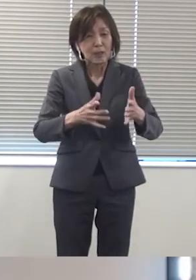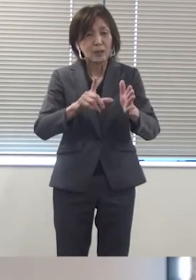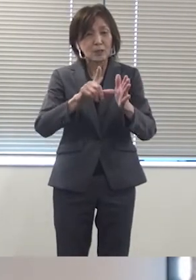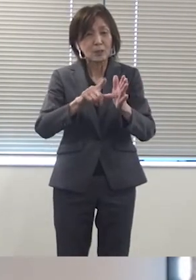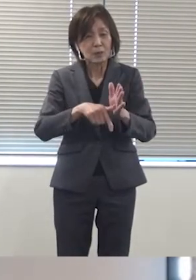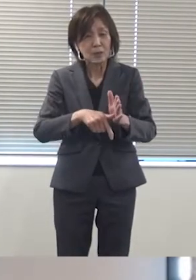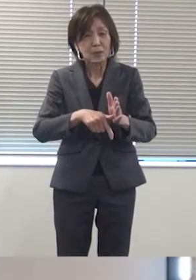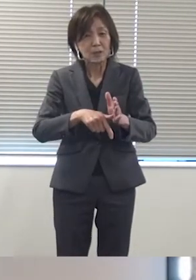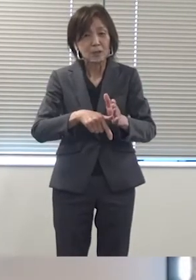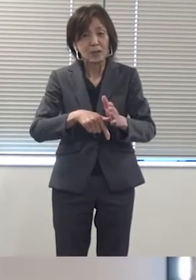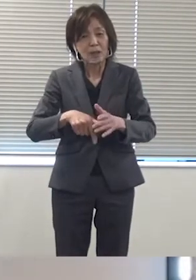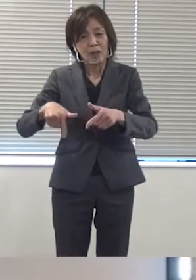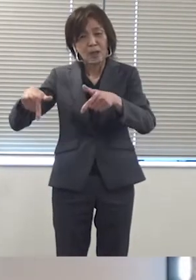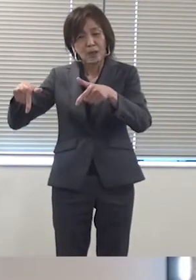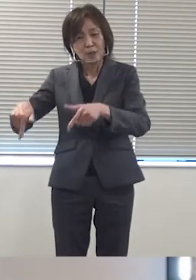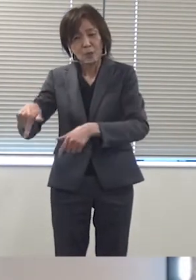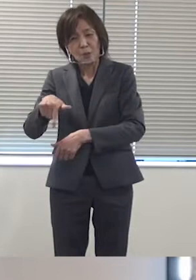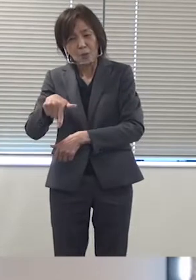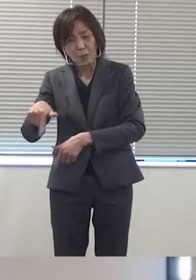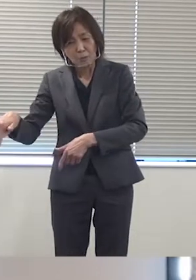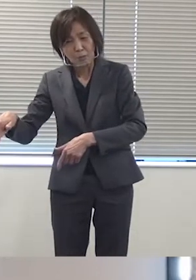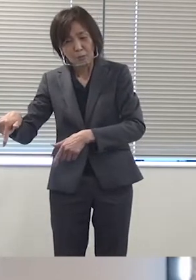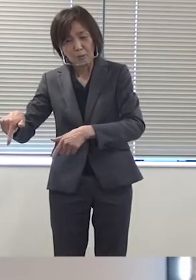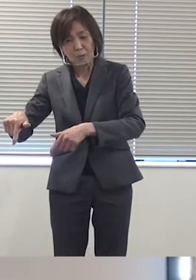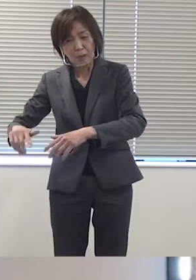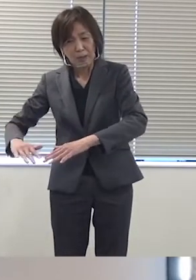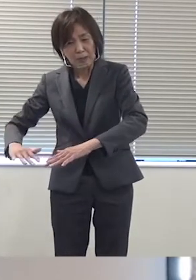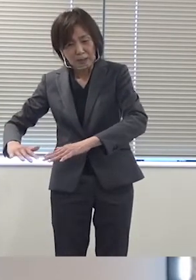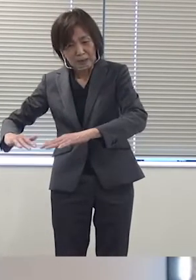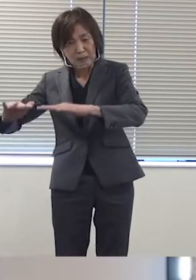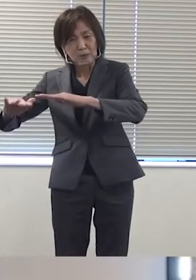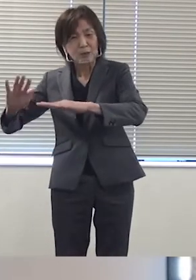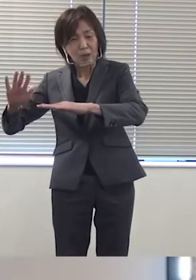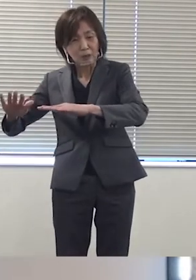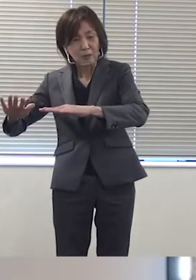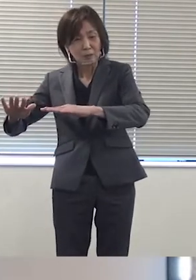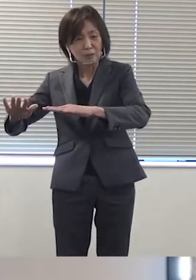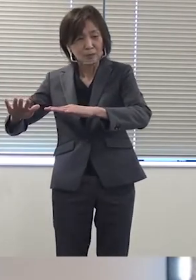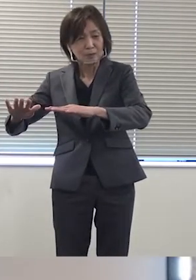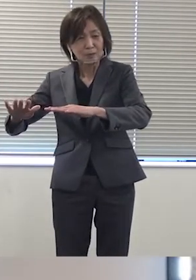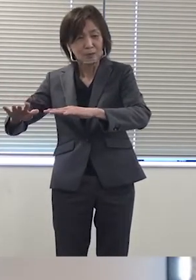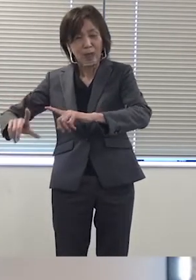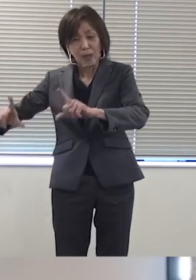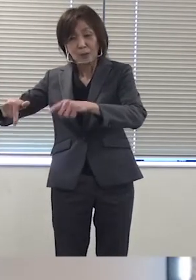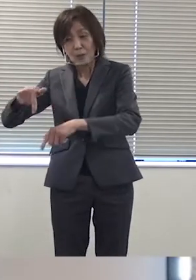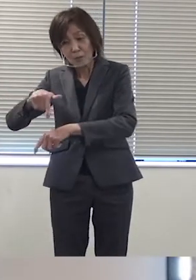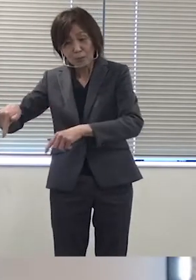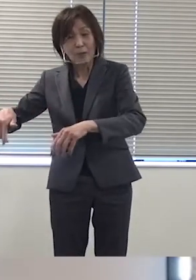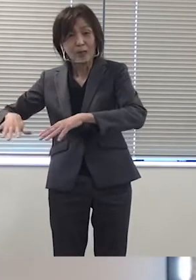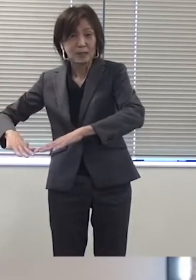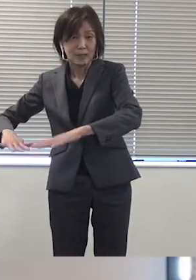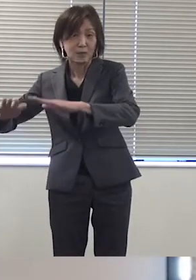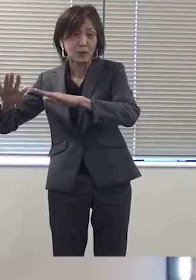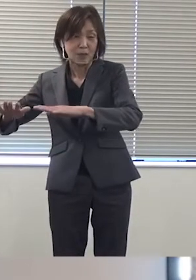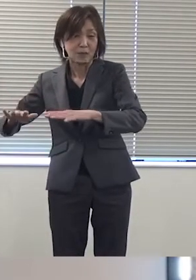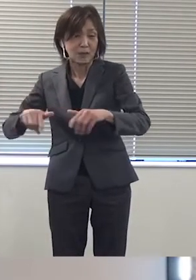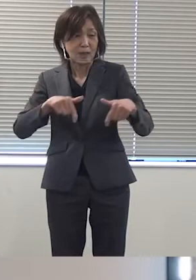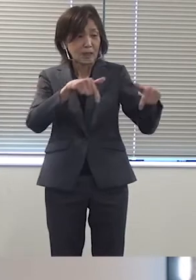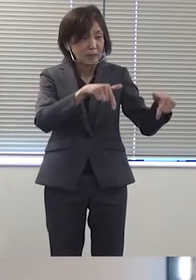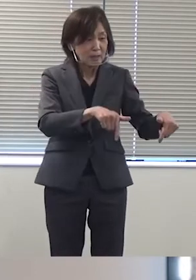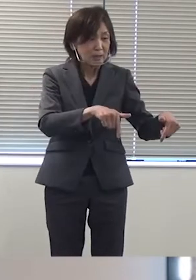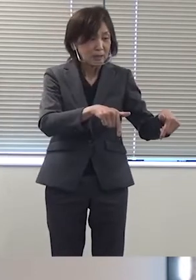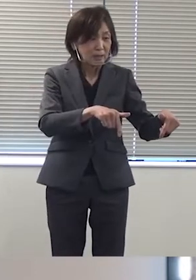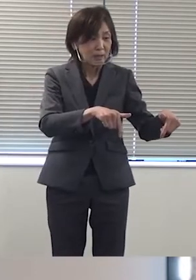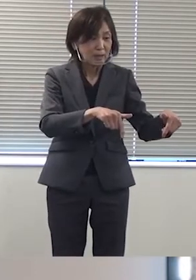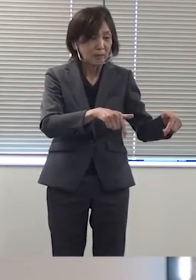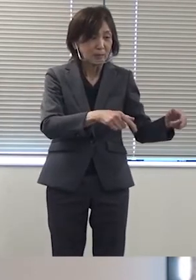束が全部集まってくる集合場所は春野総合運動場ということになっています。春野